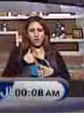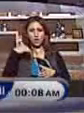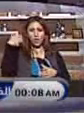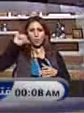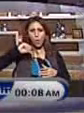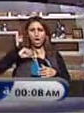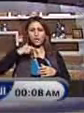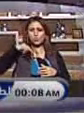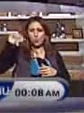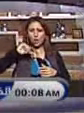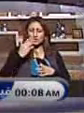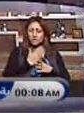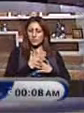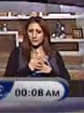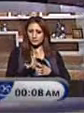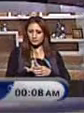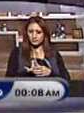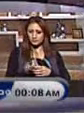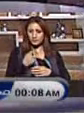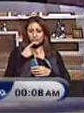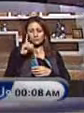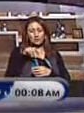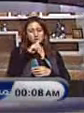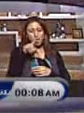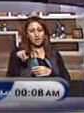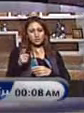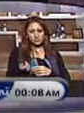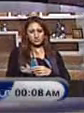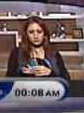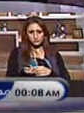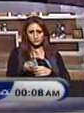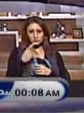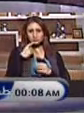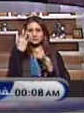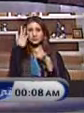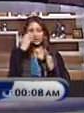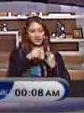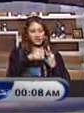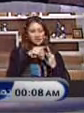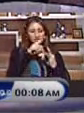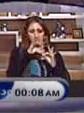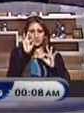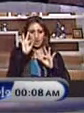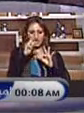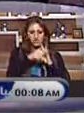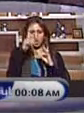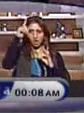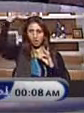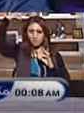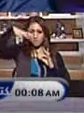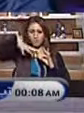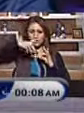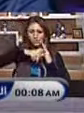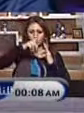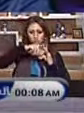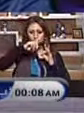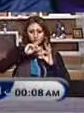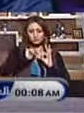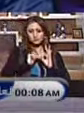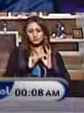شيطان ولا شيطان بيننا ليه الله خلق ثلاث انواع من المخلوقات بس عشان نقعد القواعد خلق